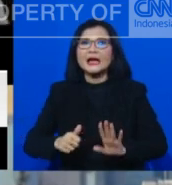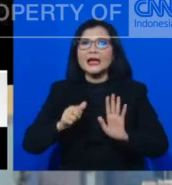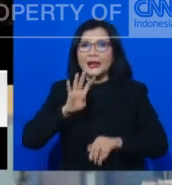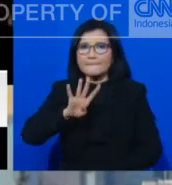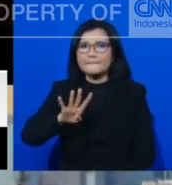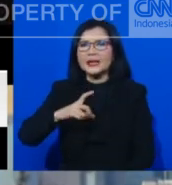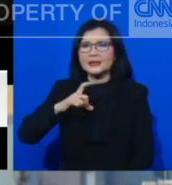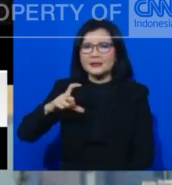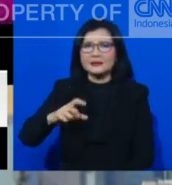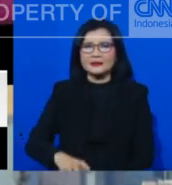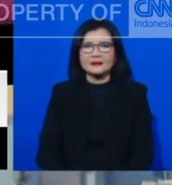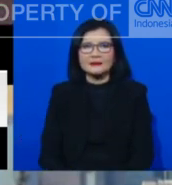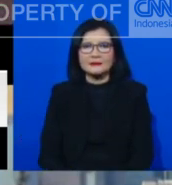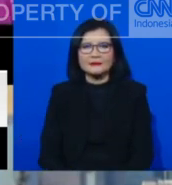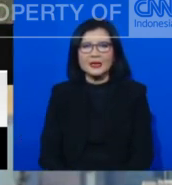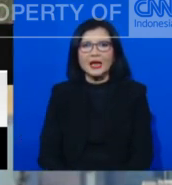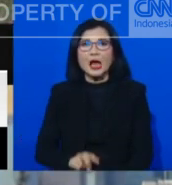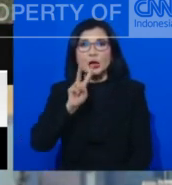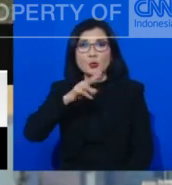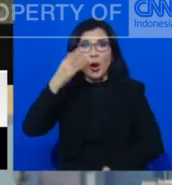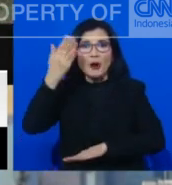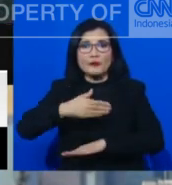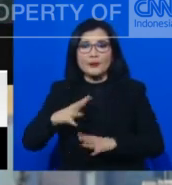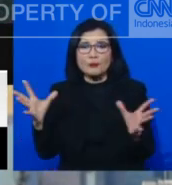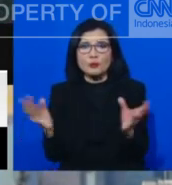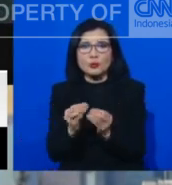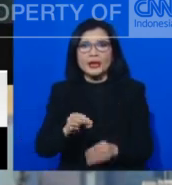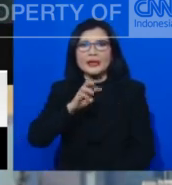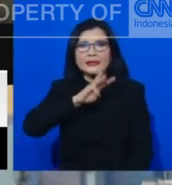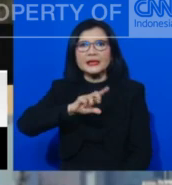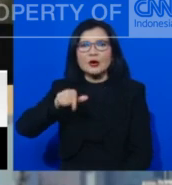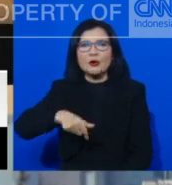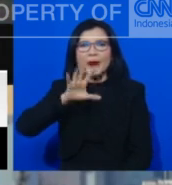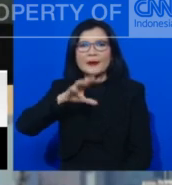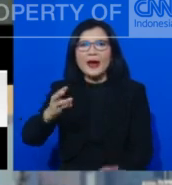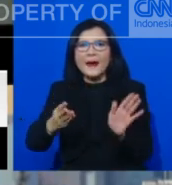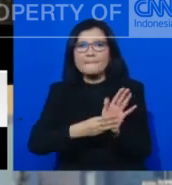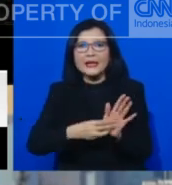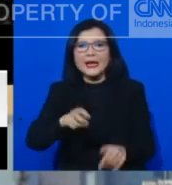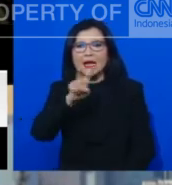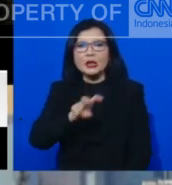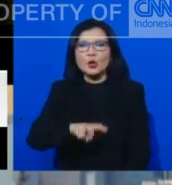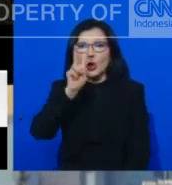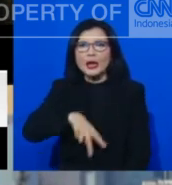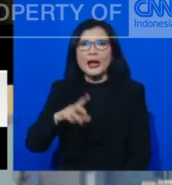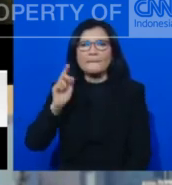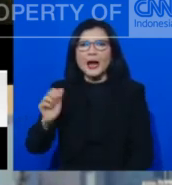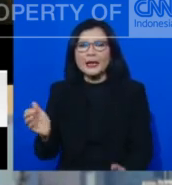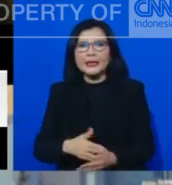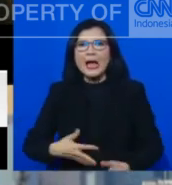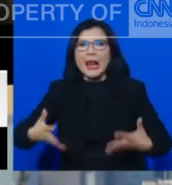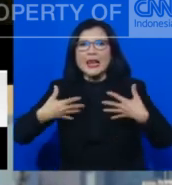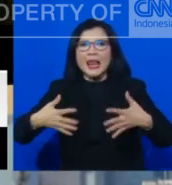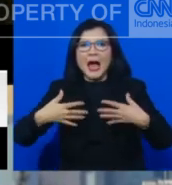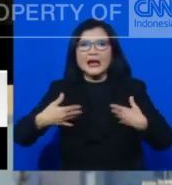dua film ini mengumpulkan sebanyak 3,5 miliar dollar yaitu 2 film terlaris tahun ini dan juga ini pertama kali